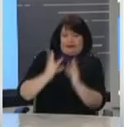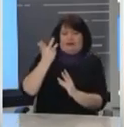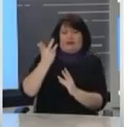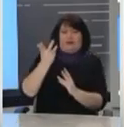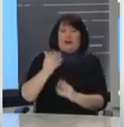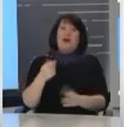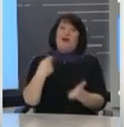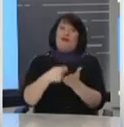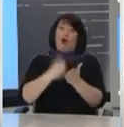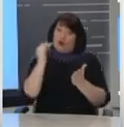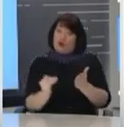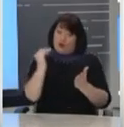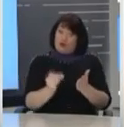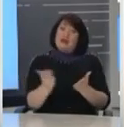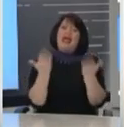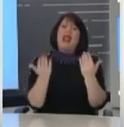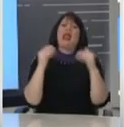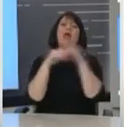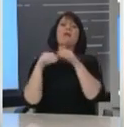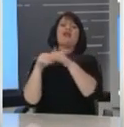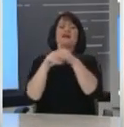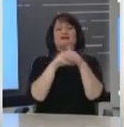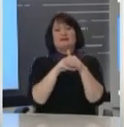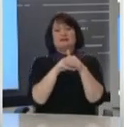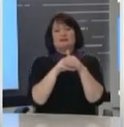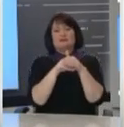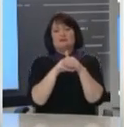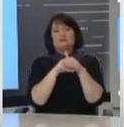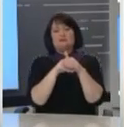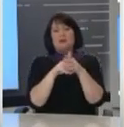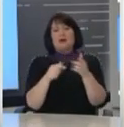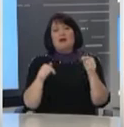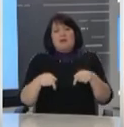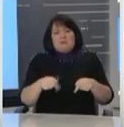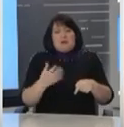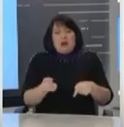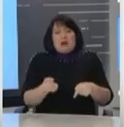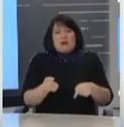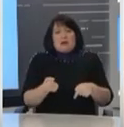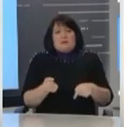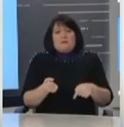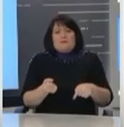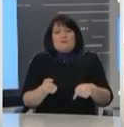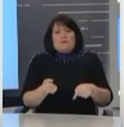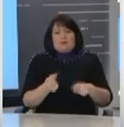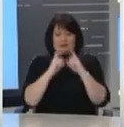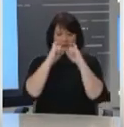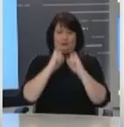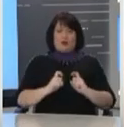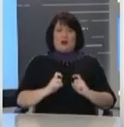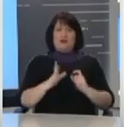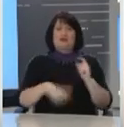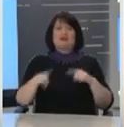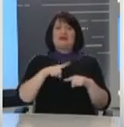της φορολογίας και την προσέλκυση επενδύσεων. Εδώ υπάρχει μία υποχρέωση της